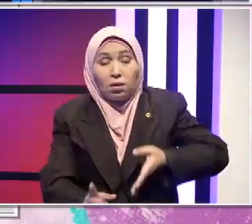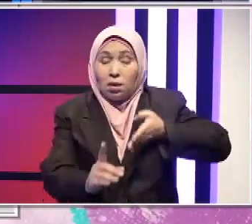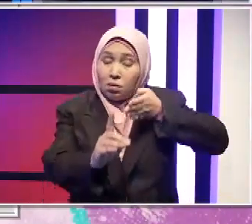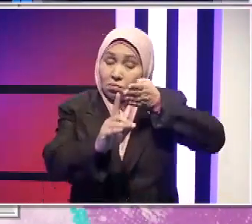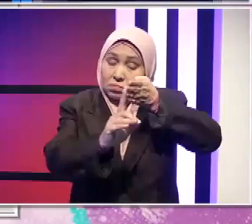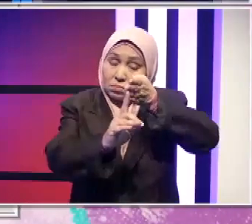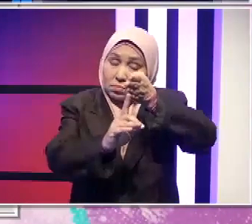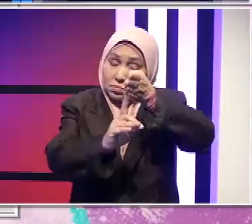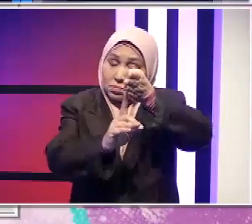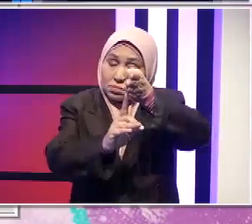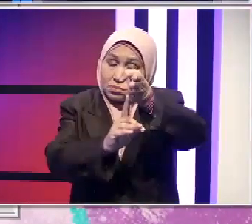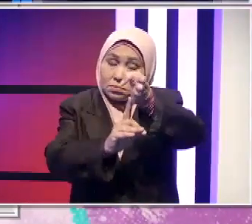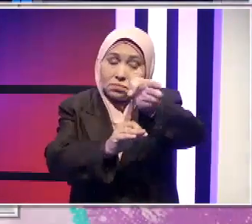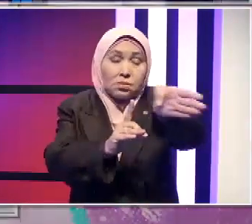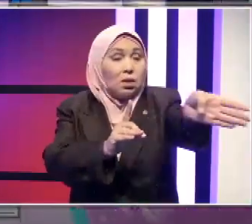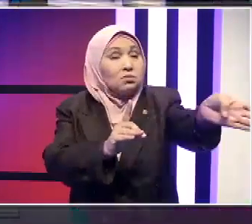nirohim